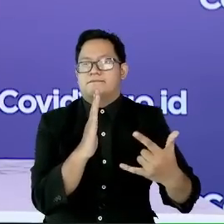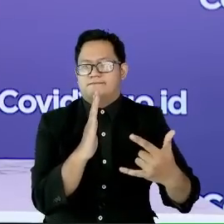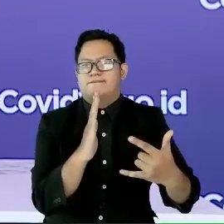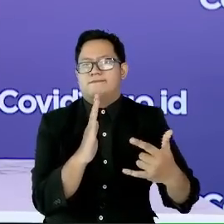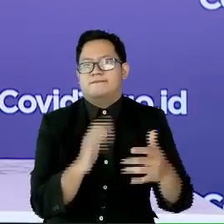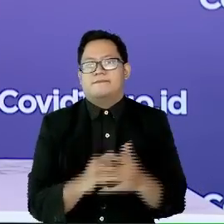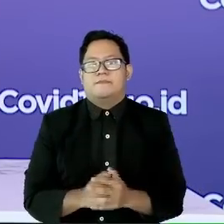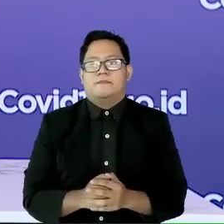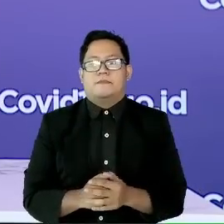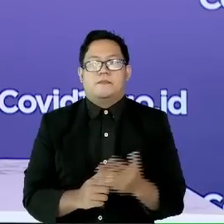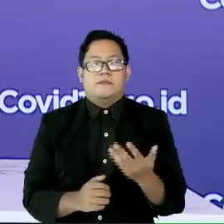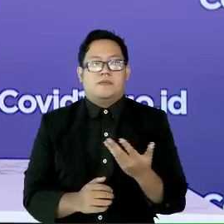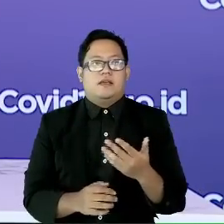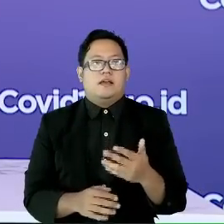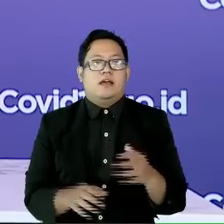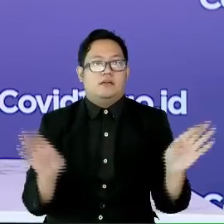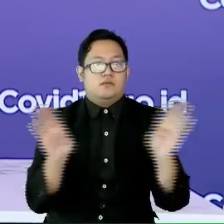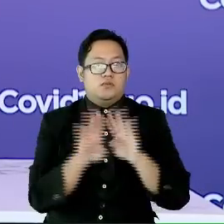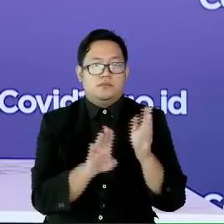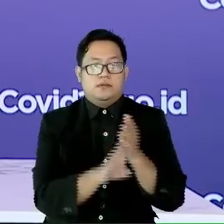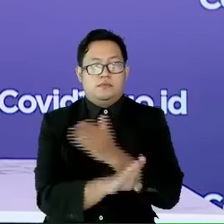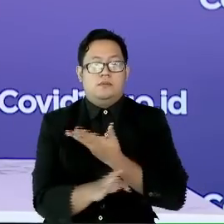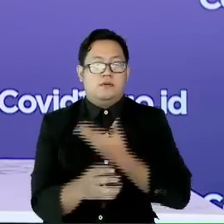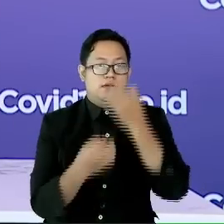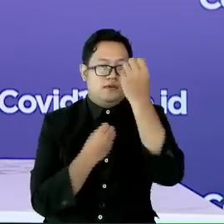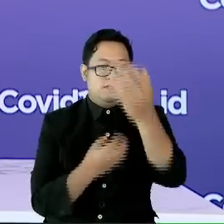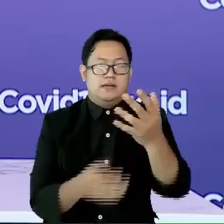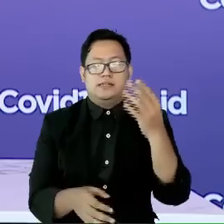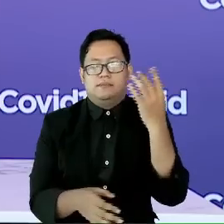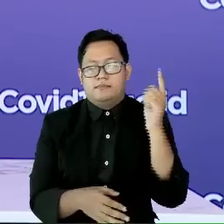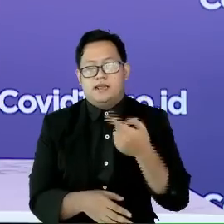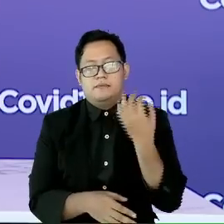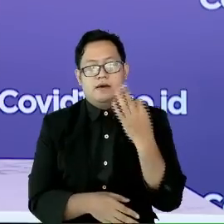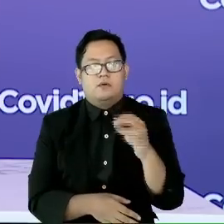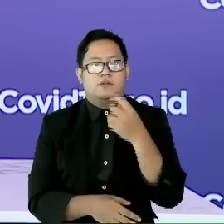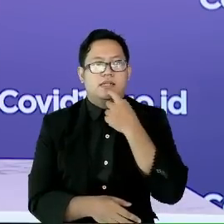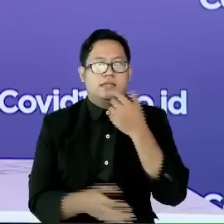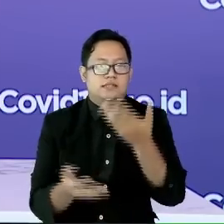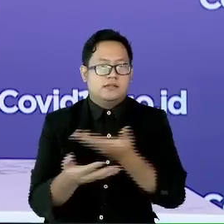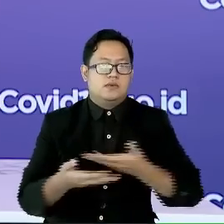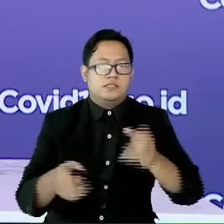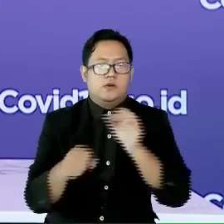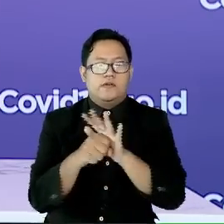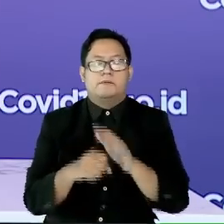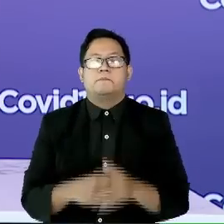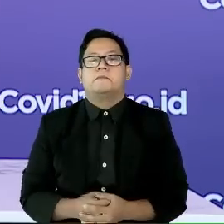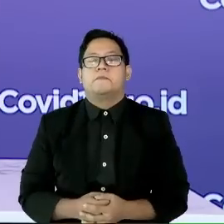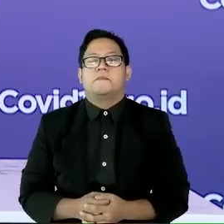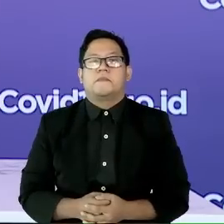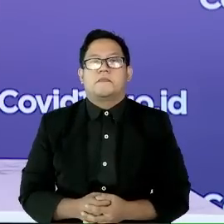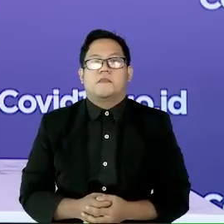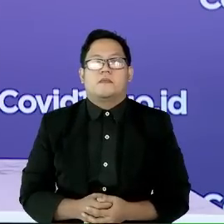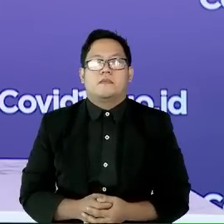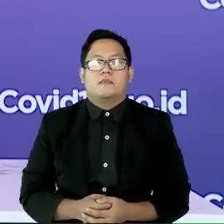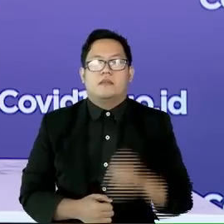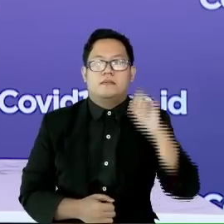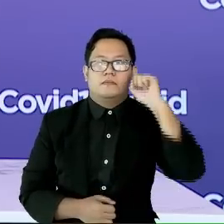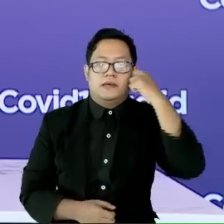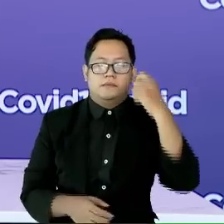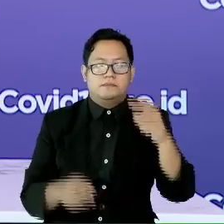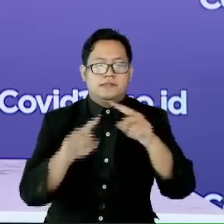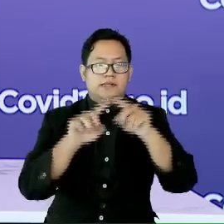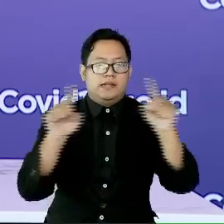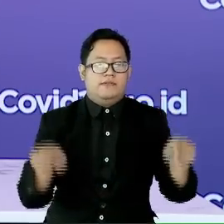Sebagai penutup, saya ingin menyampaikan informasi terkini terkait COVID-19. Mengingat di dalam sertifikat